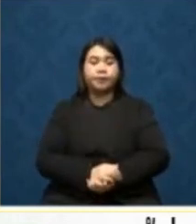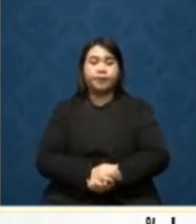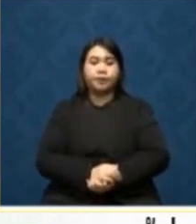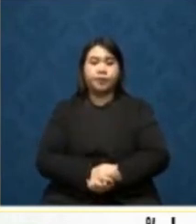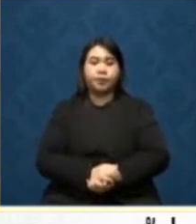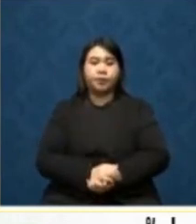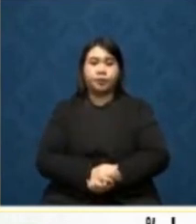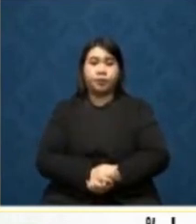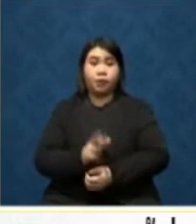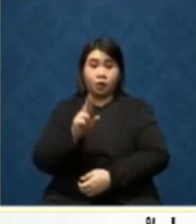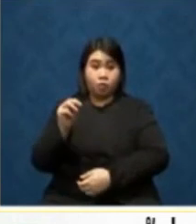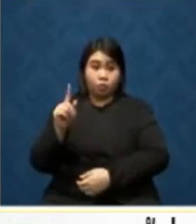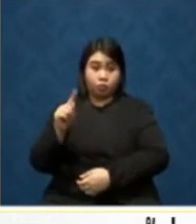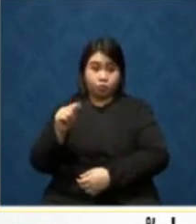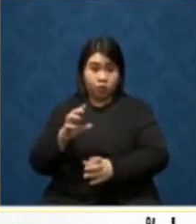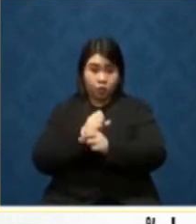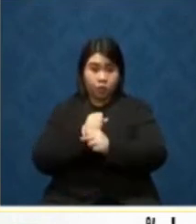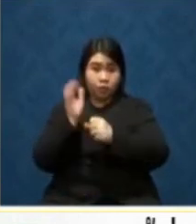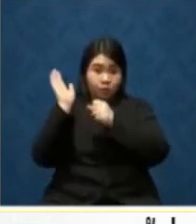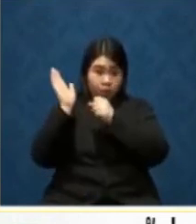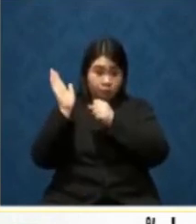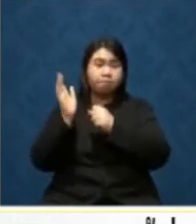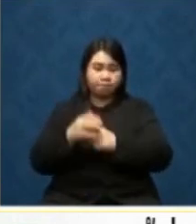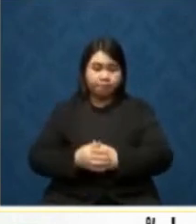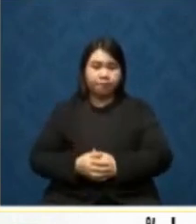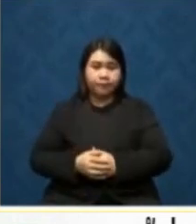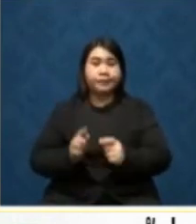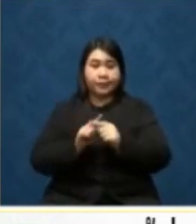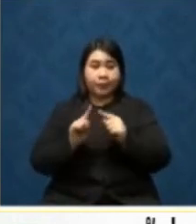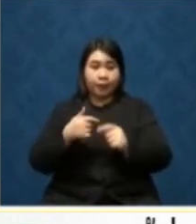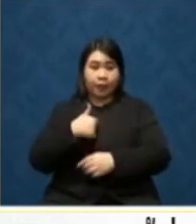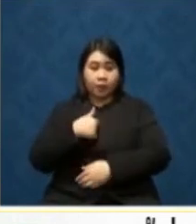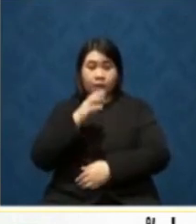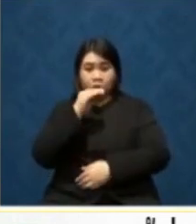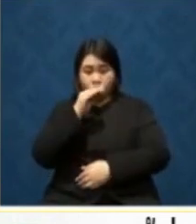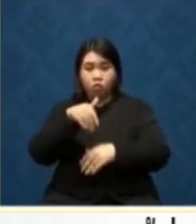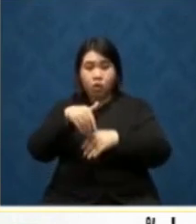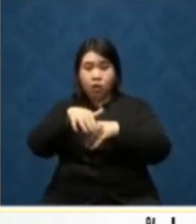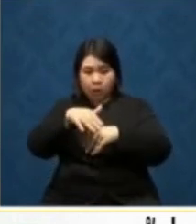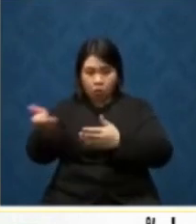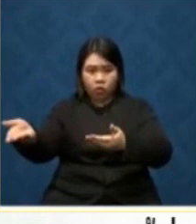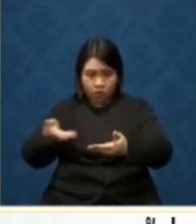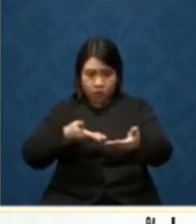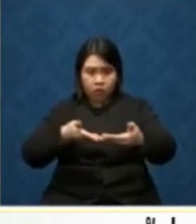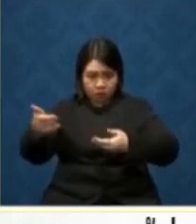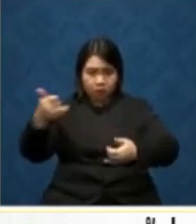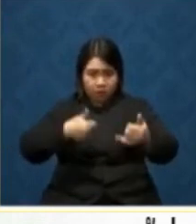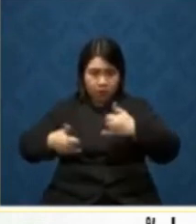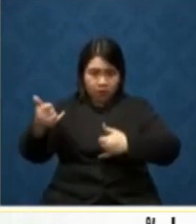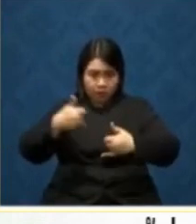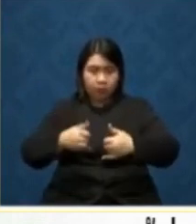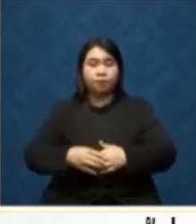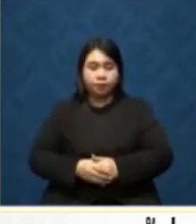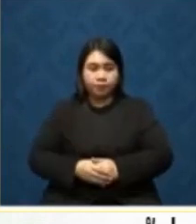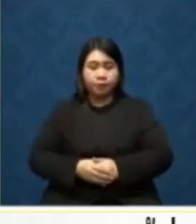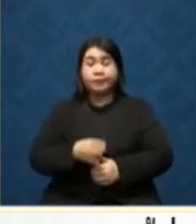75 ณ ครัพูดเสนอมีสทิิธปรายสรุปได้opp untilัง ทานทำตีจะ ธิธติบรายสรุปไม่ครับ